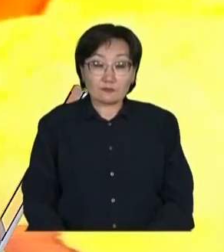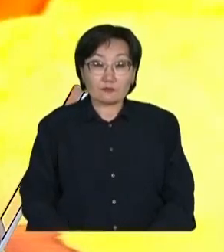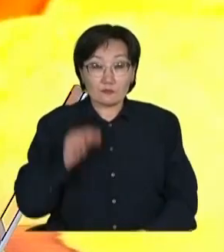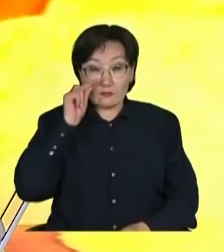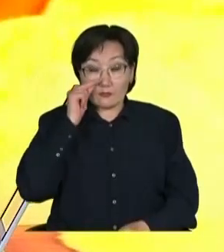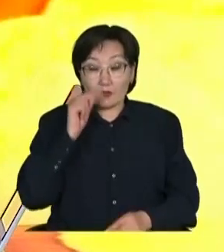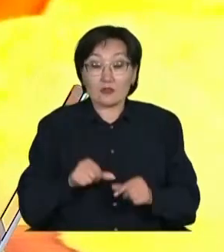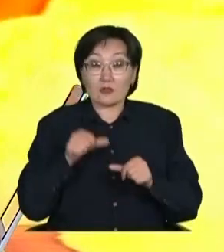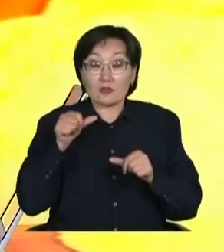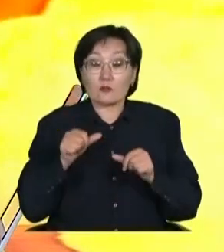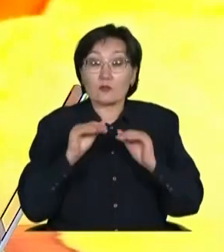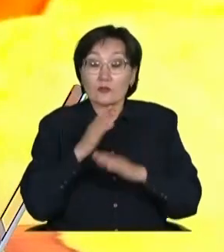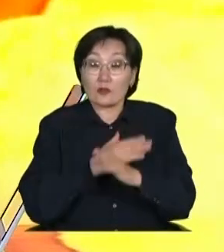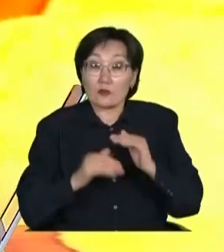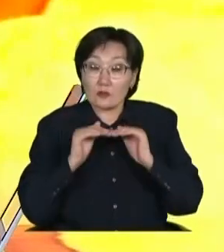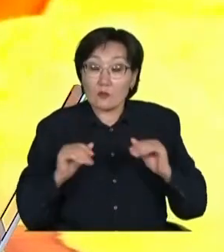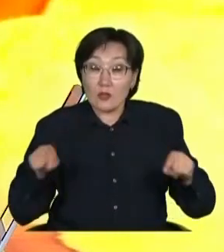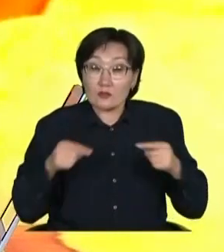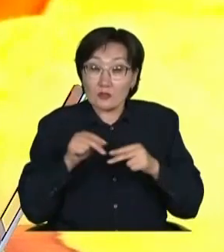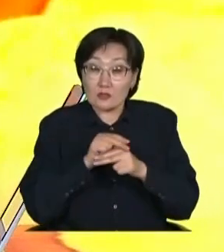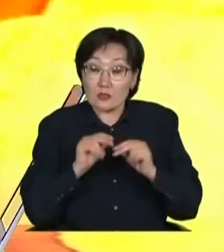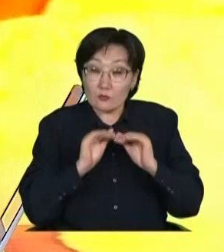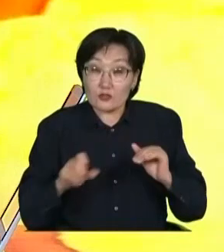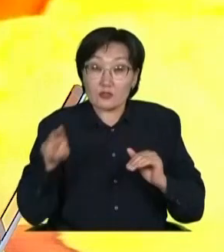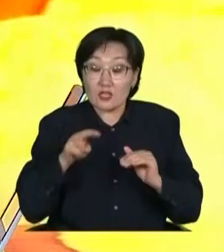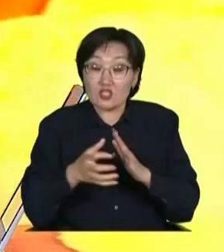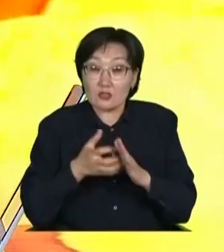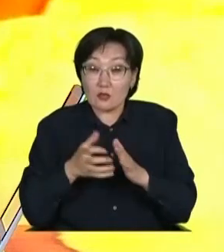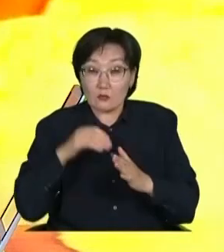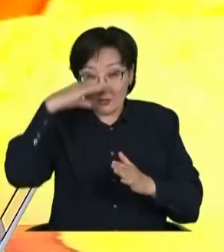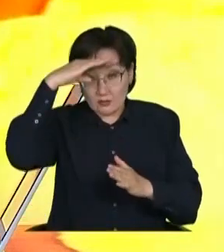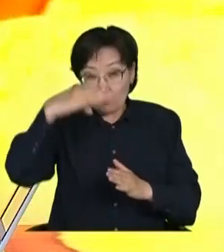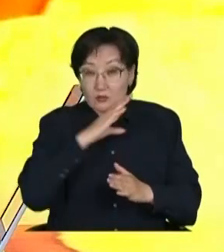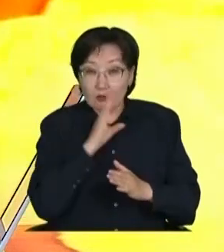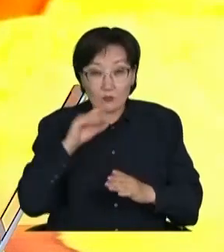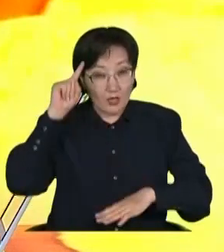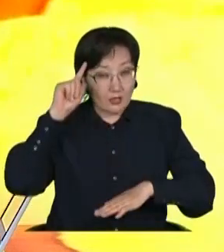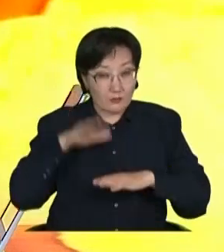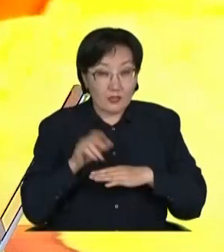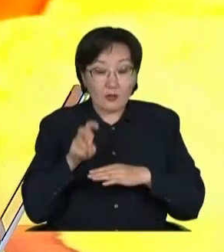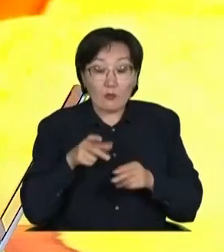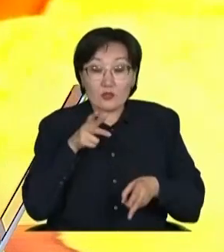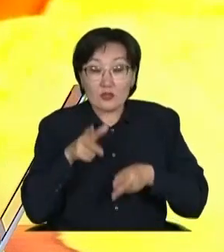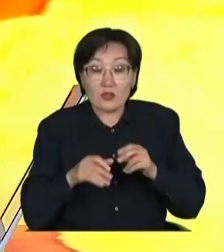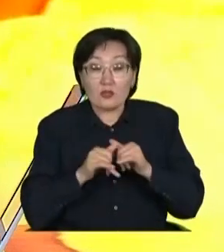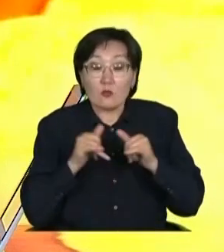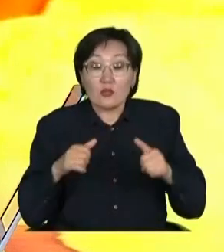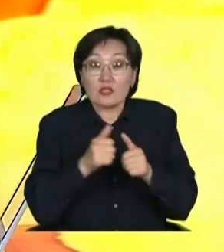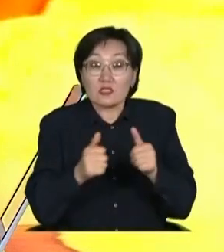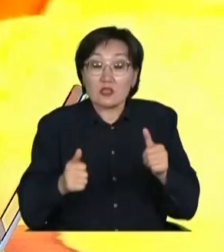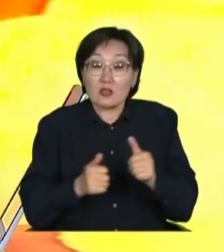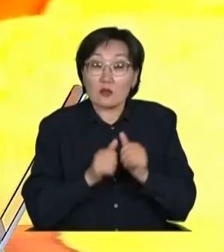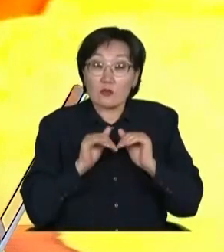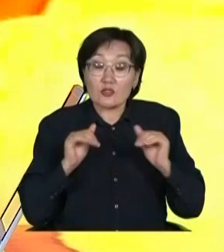Шымкентте ерекше балаларға оңалту орталығымен балабақша жетпей ата-аналар әкімдікте шу шығарды. Дамуы кешеуіл деген кішкентайлар